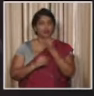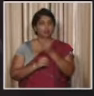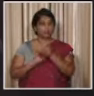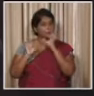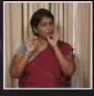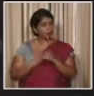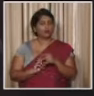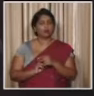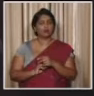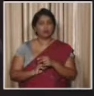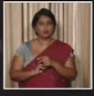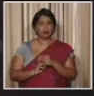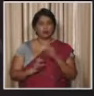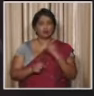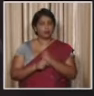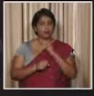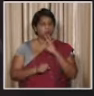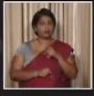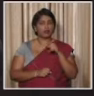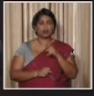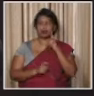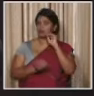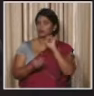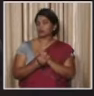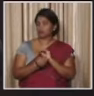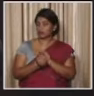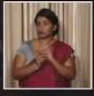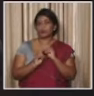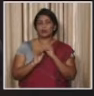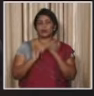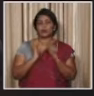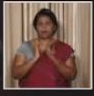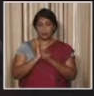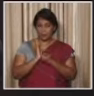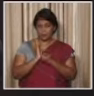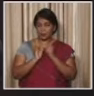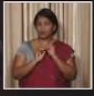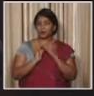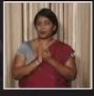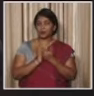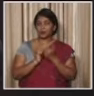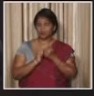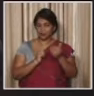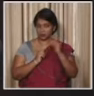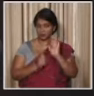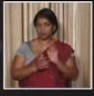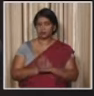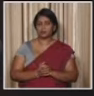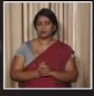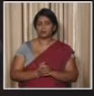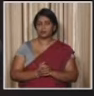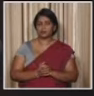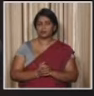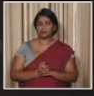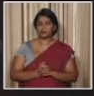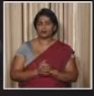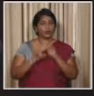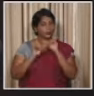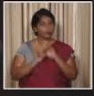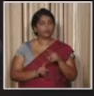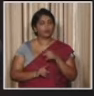වෙනුවට රජය විසින් ඔවුන් ආරක්ෂා කරන ප්‍රතිපත්තියක් අනුගමනය කරමින් සිටී